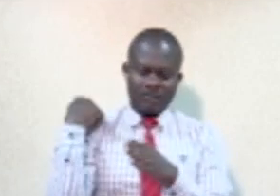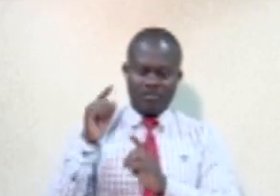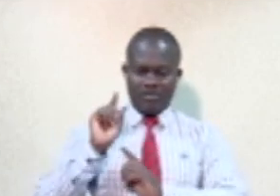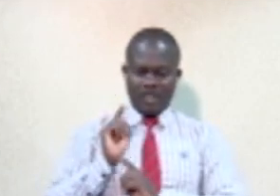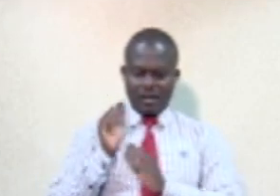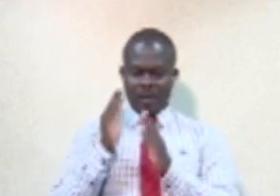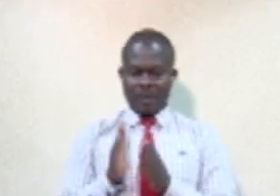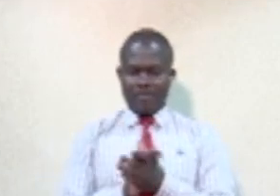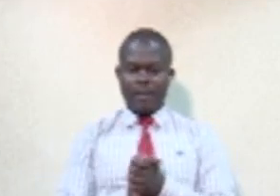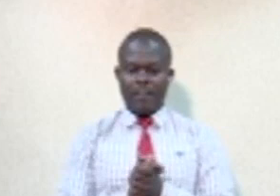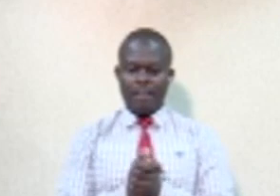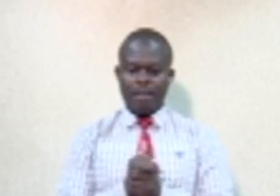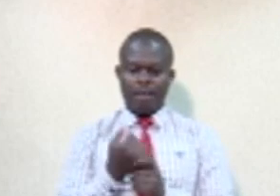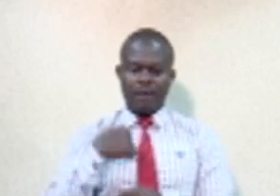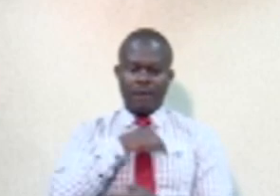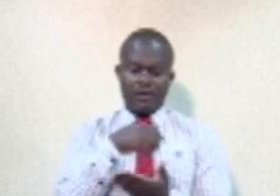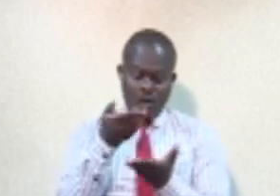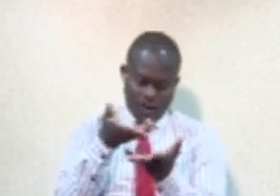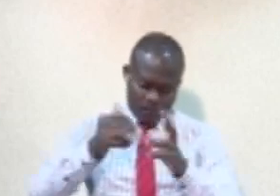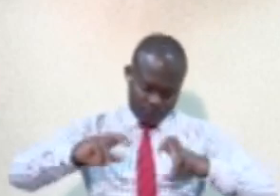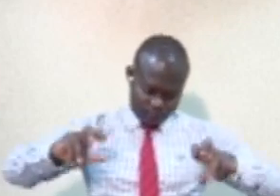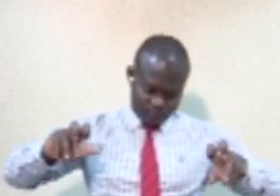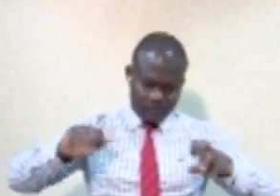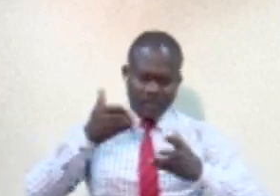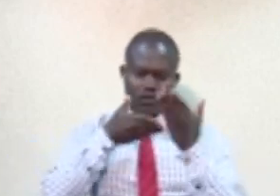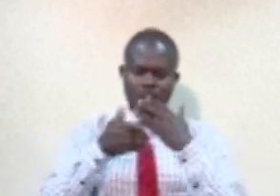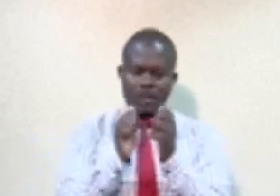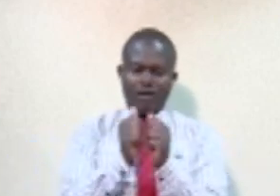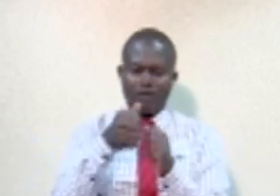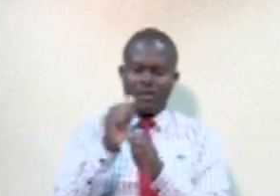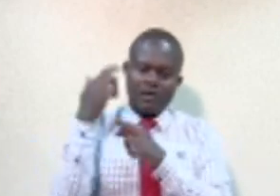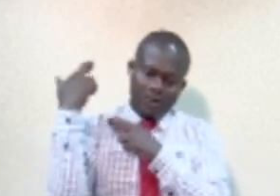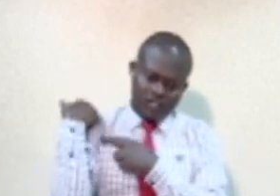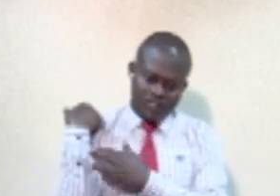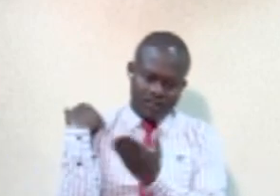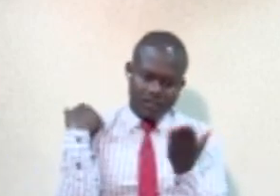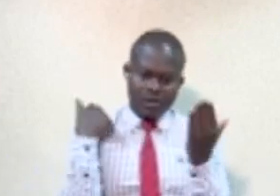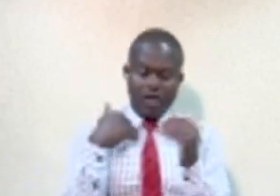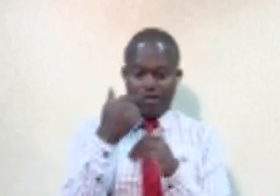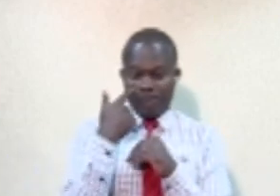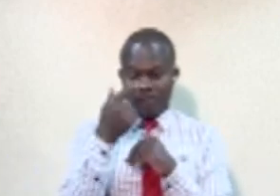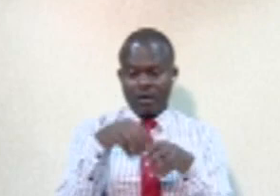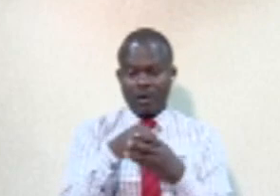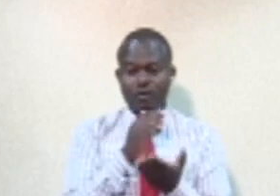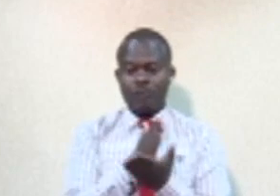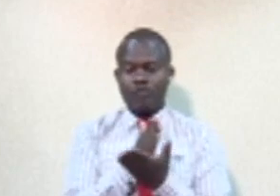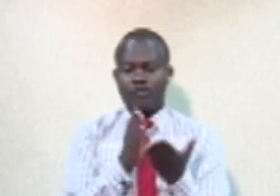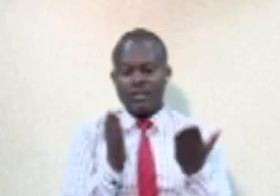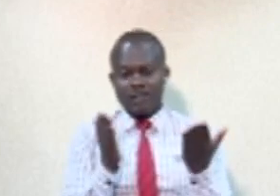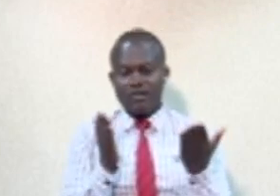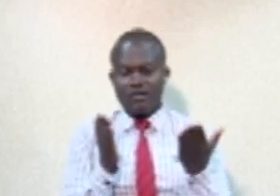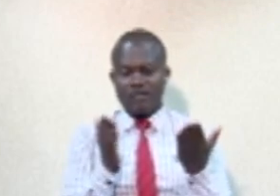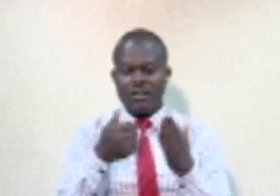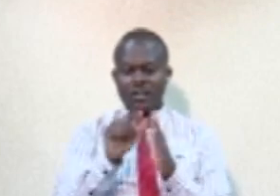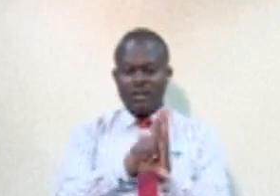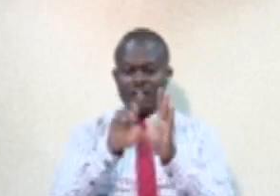umutekano twarabisesenguye rero tuganira n'ababishinzwe dusanga mu by'ukuri